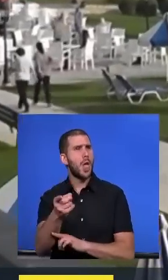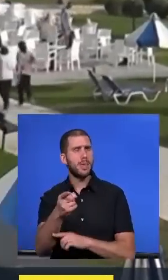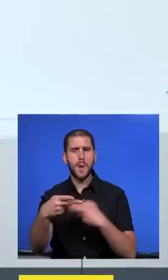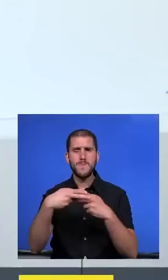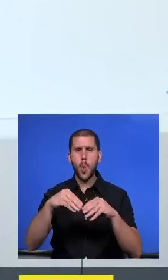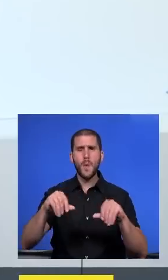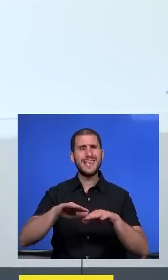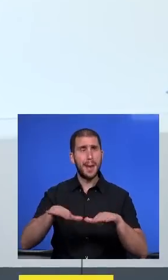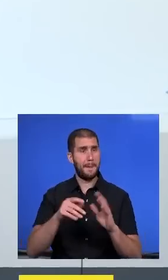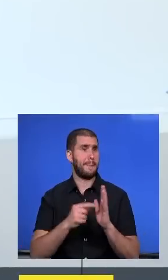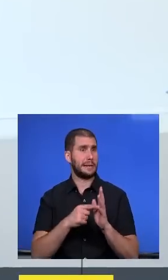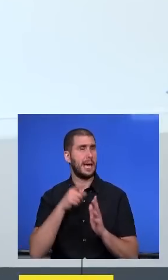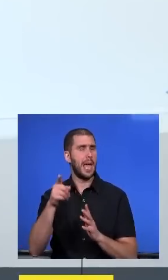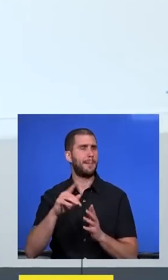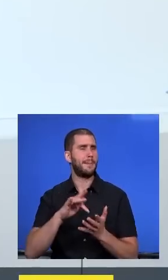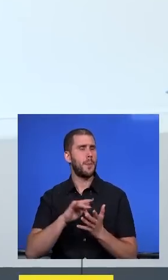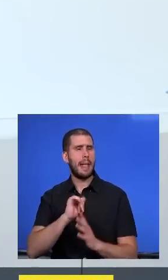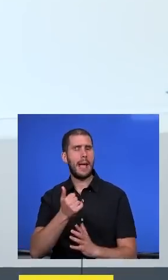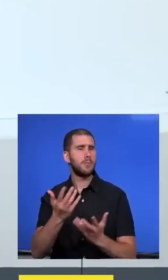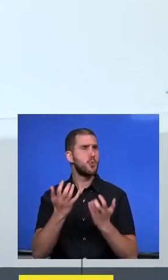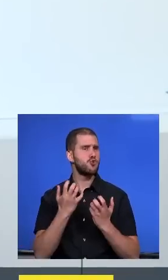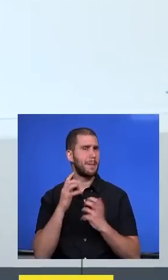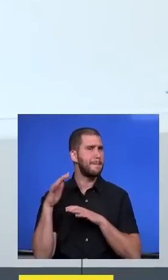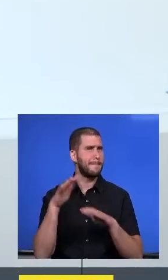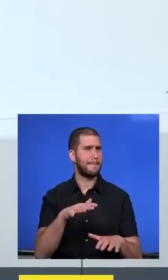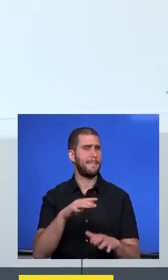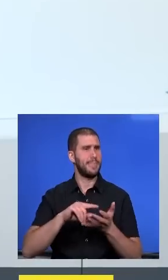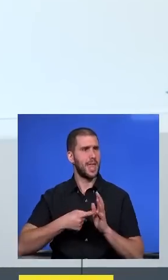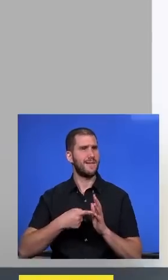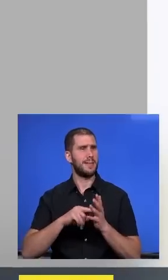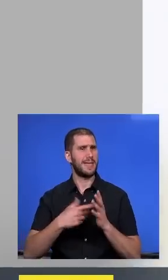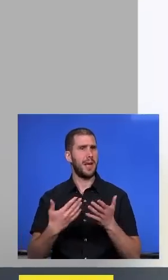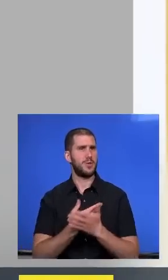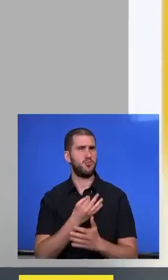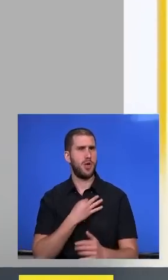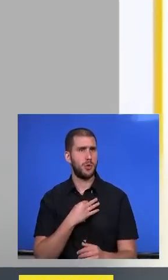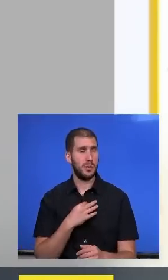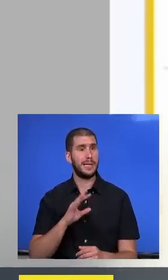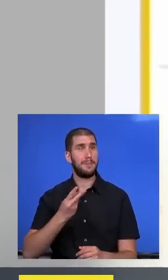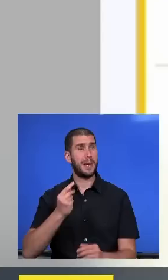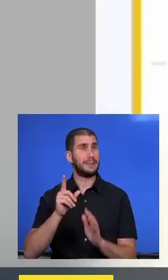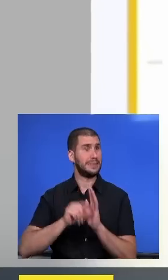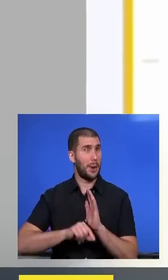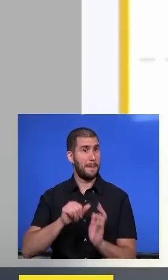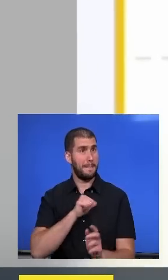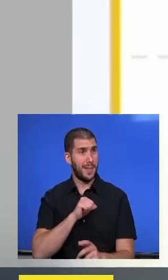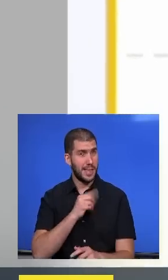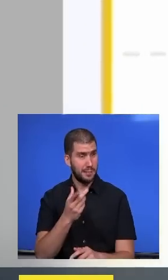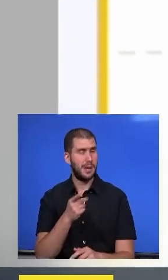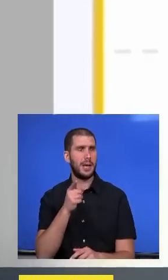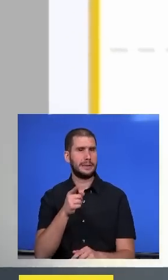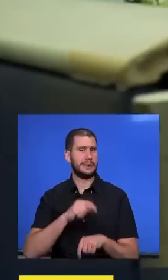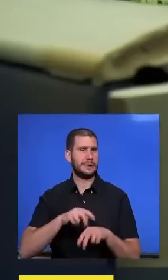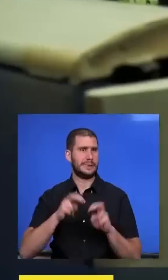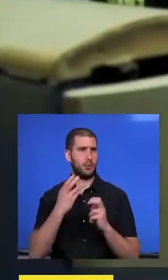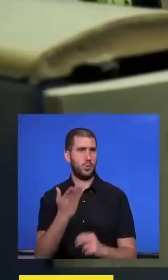הים, ולכן אלה יעדים האטרקטיביים שאליהם אנחנו נכוון ביעדים החדשים שלנו. אם מחירים זולים מעניינים אתכם, כנראה שזה